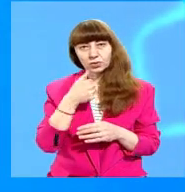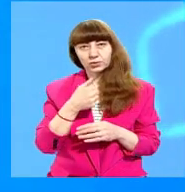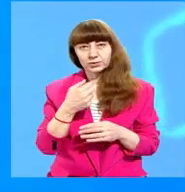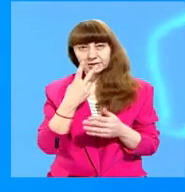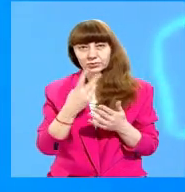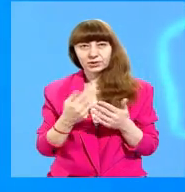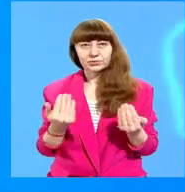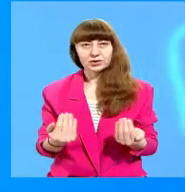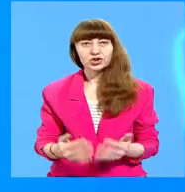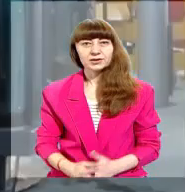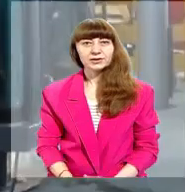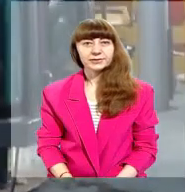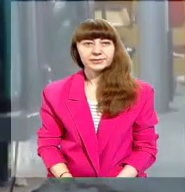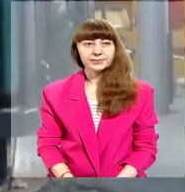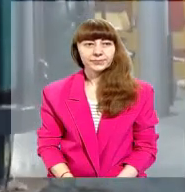материале моих коллег.